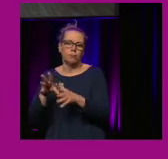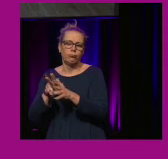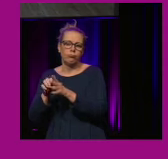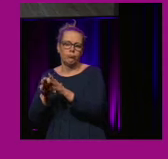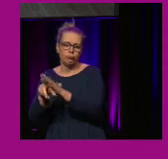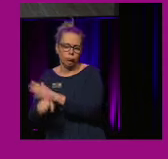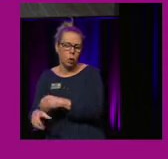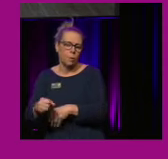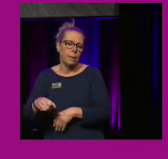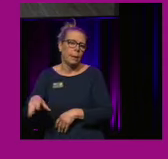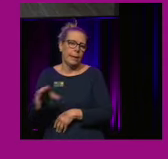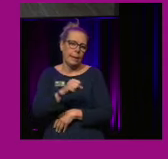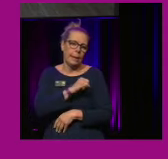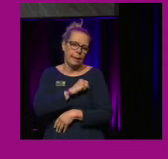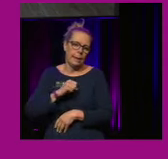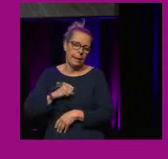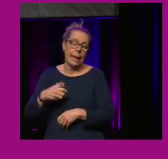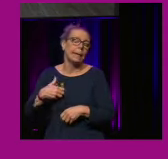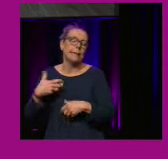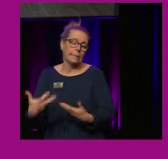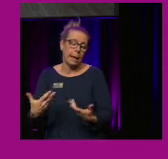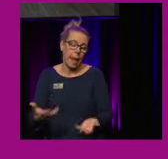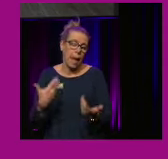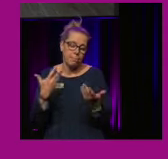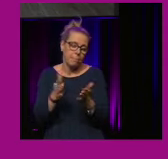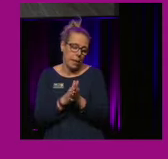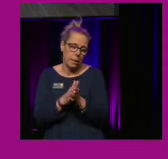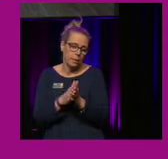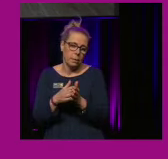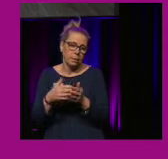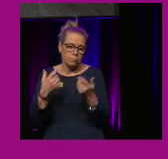regeringen eller riksdagen är med på det, eller att man har fått